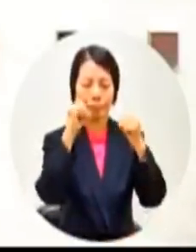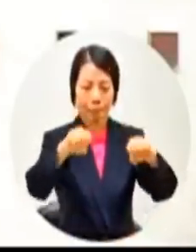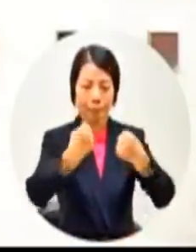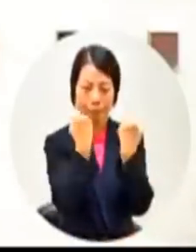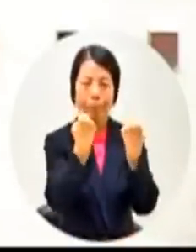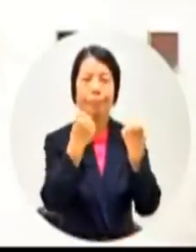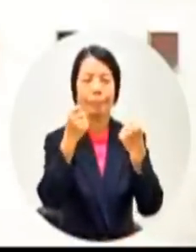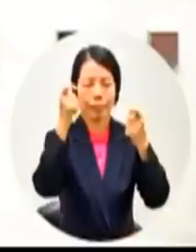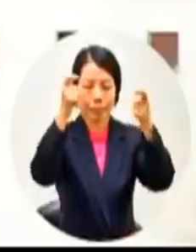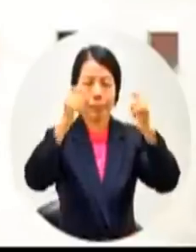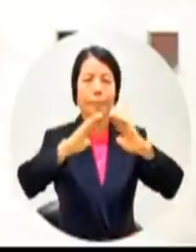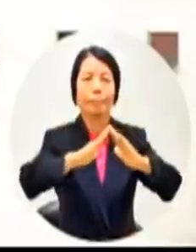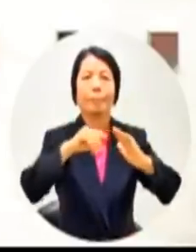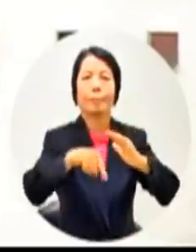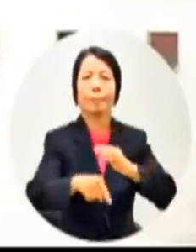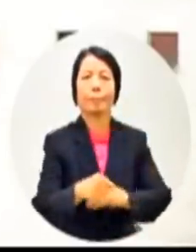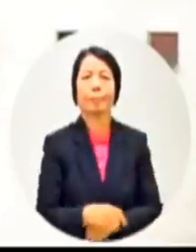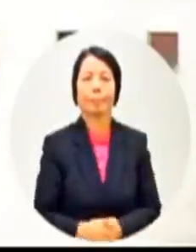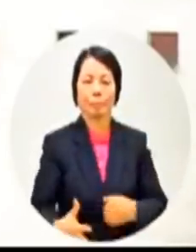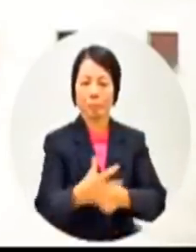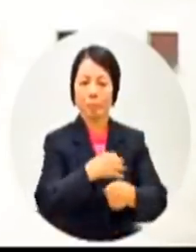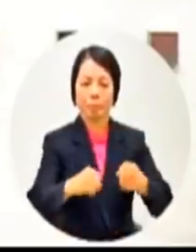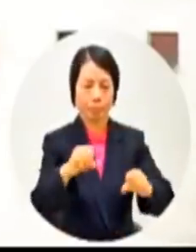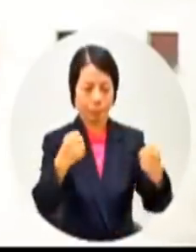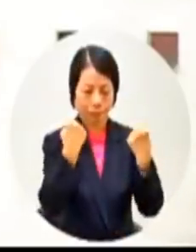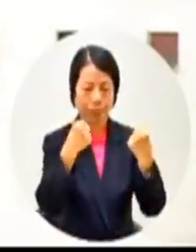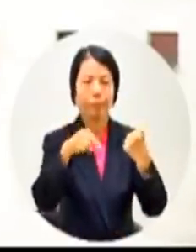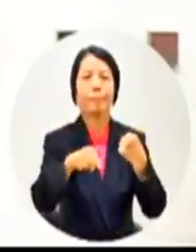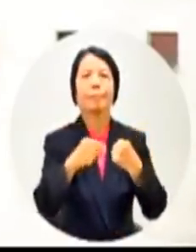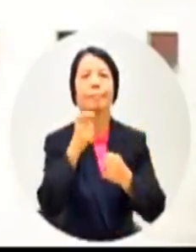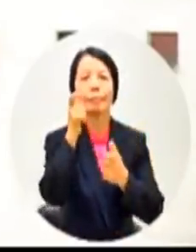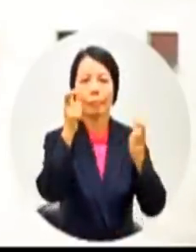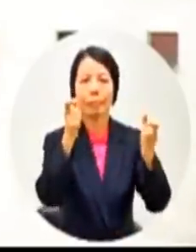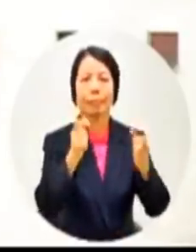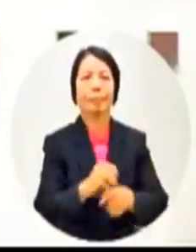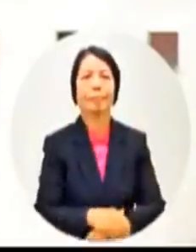觉得我们肩膀上的责任好大，好重大。